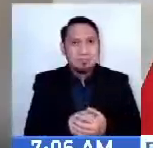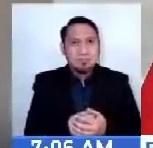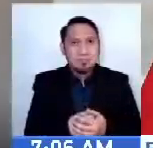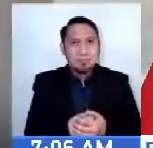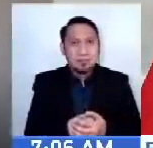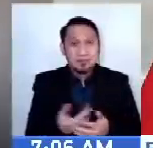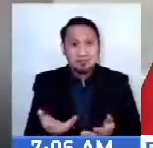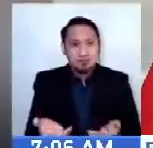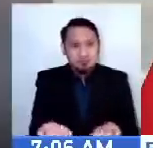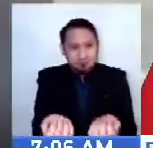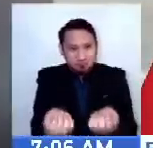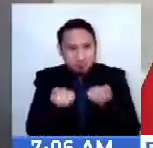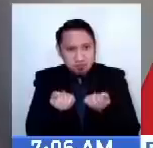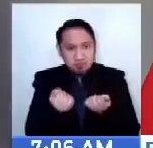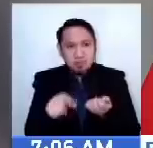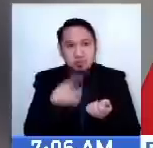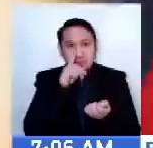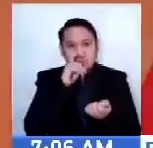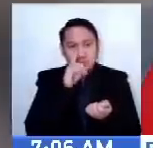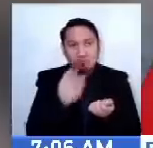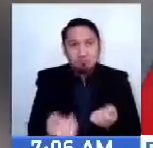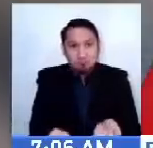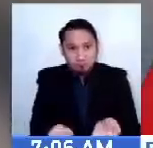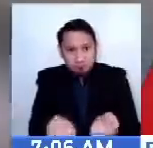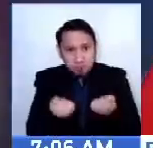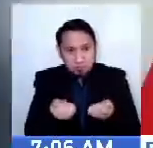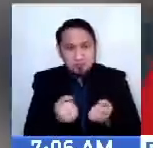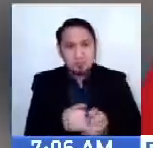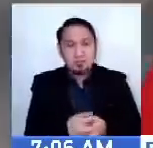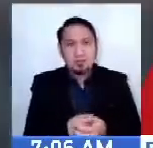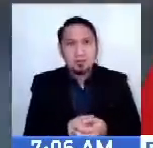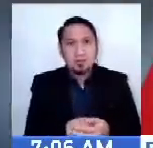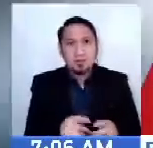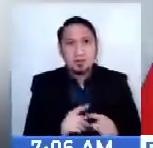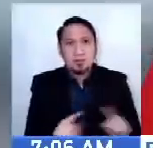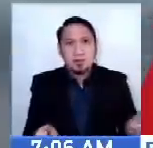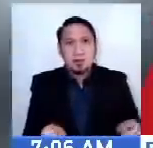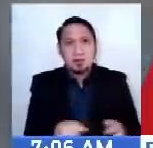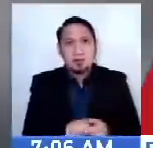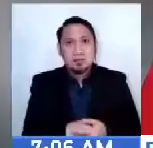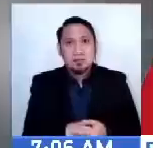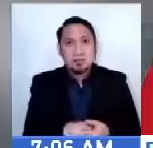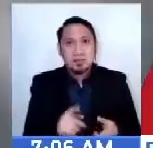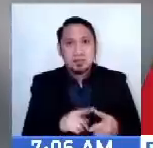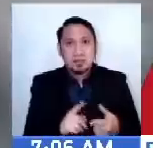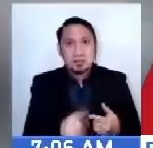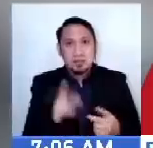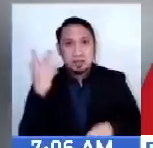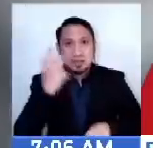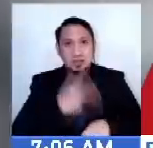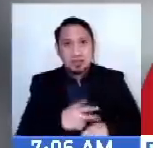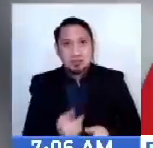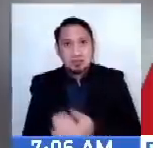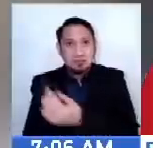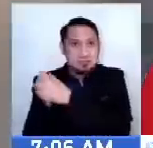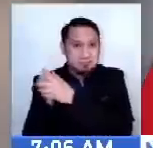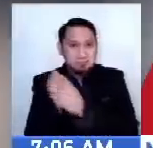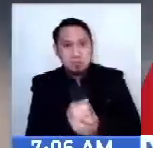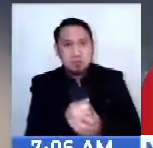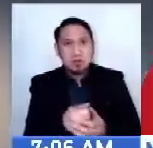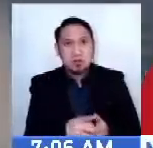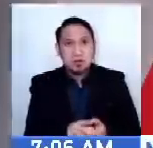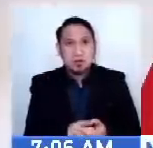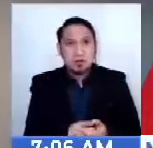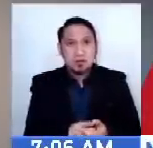ng sasakyan ng lalaki may baseball bat. Nang bigla siyang hawiin, saka tatlong beses hinataw. Ang matanda, humandusay sa